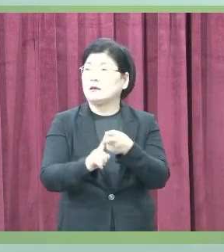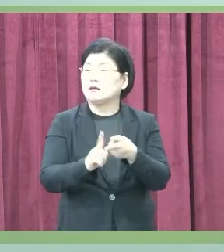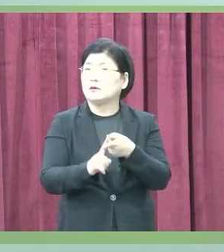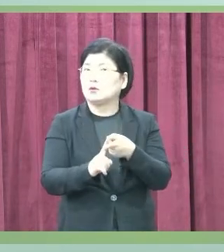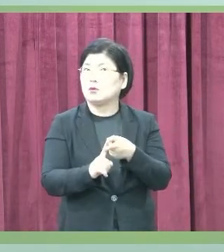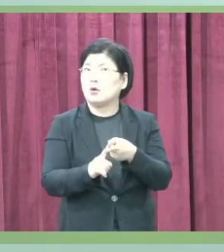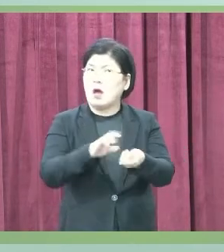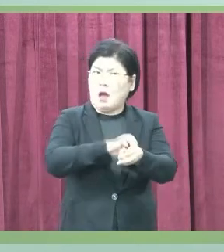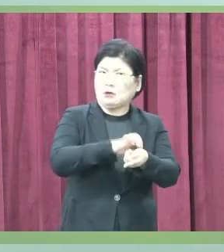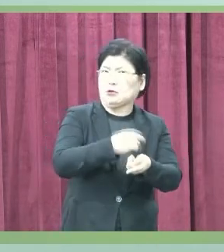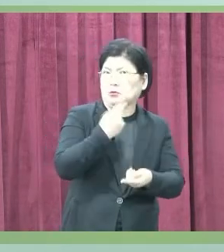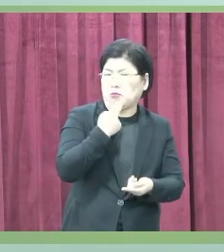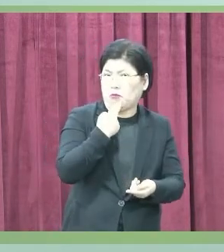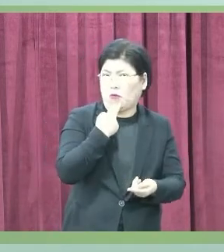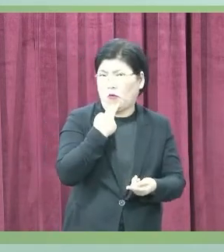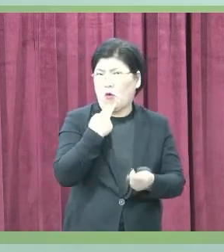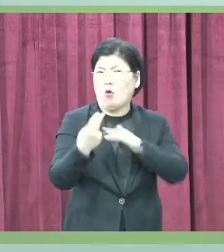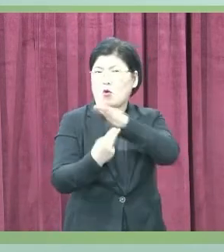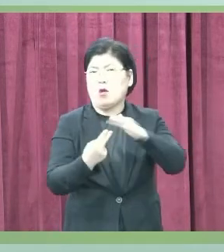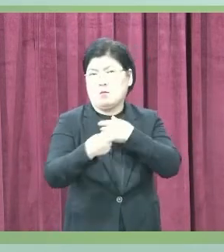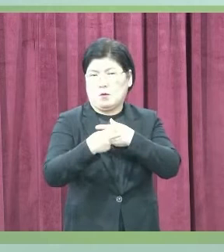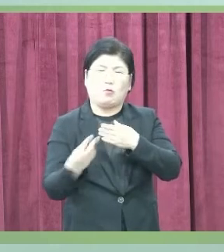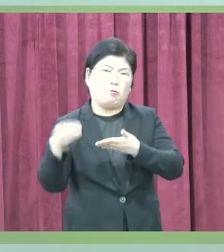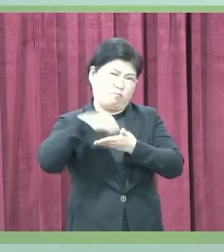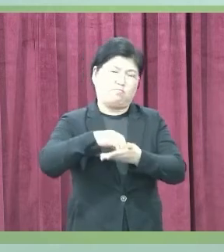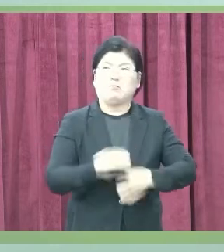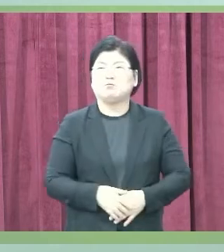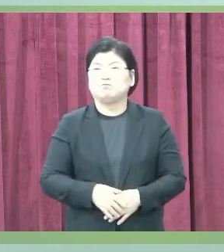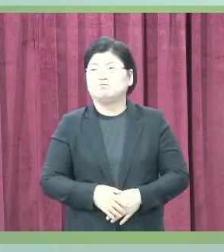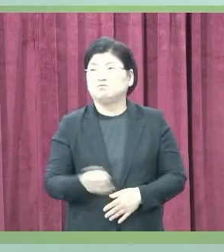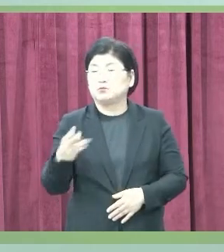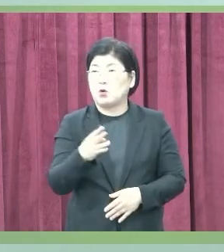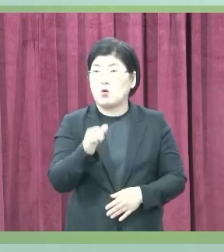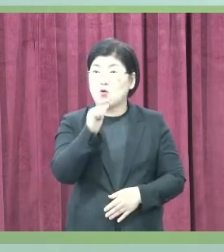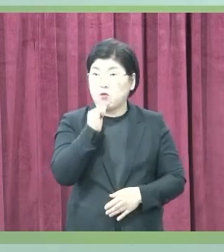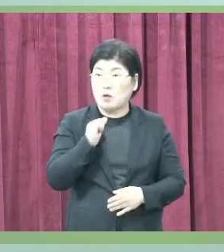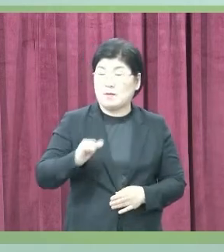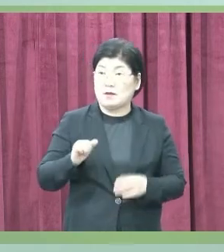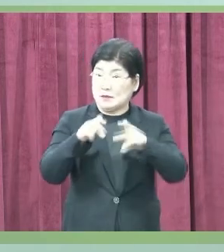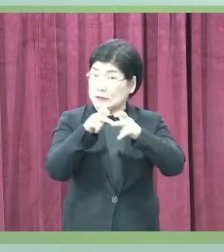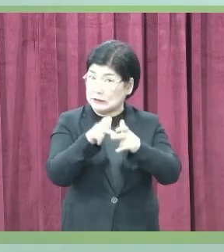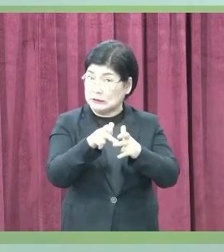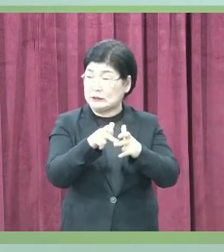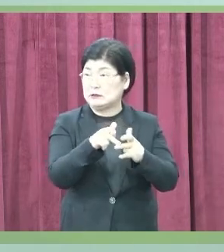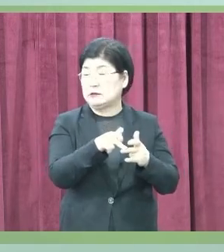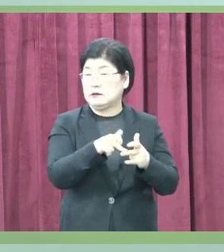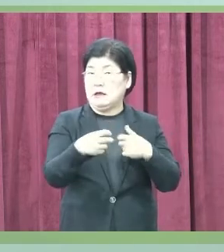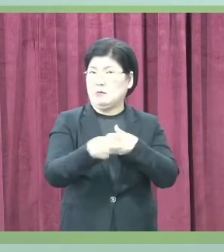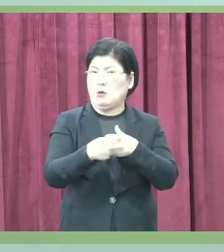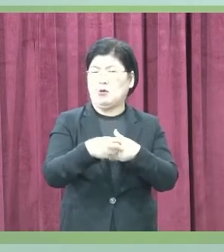지금 한의원이 빠지고 요양병원이 들어갔습니다. 그 다음 심장장애는